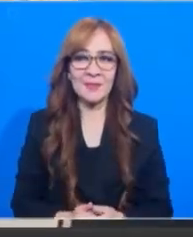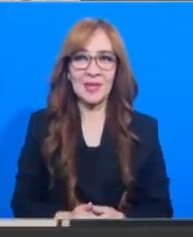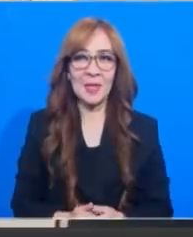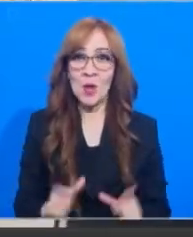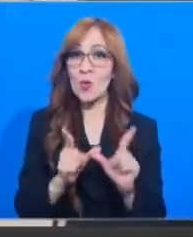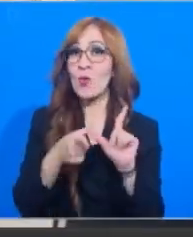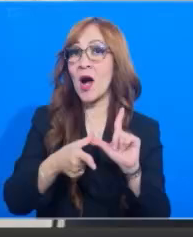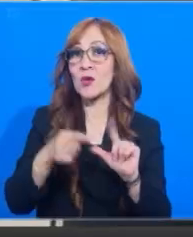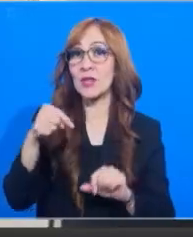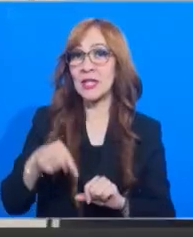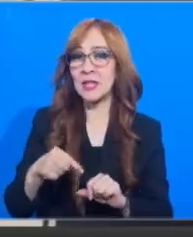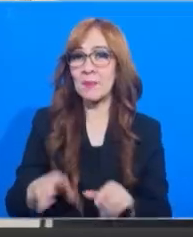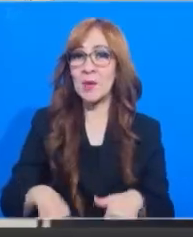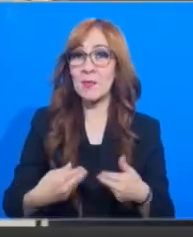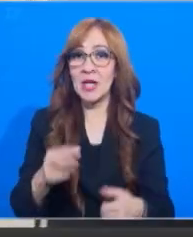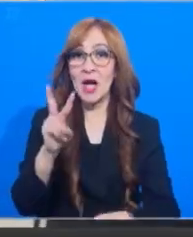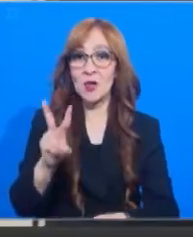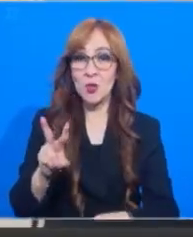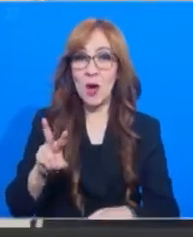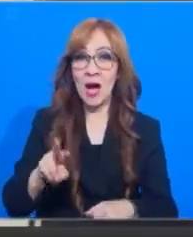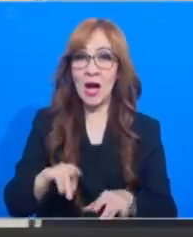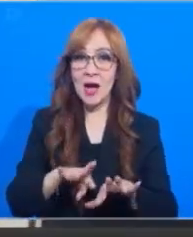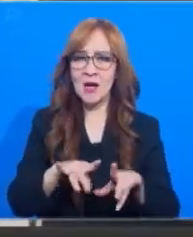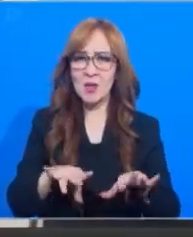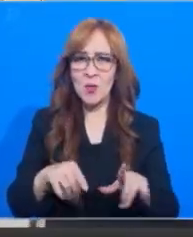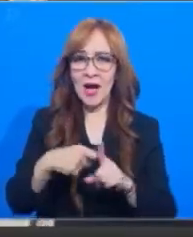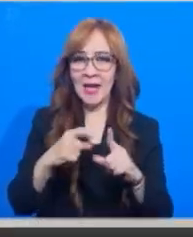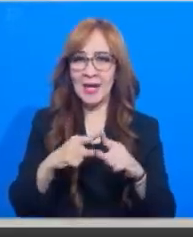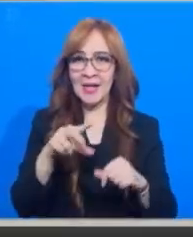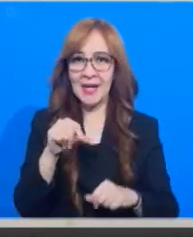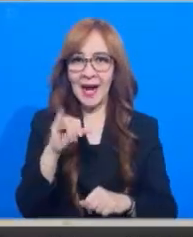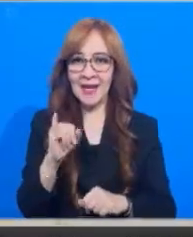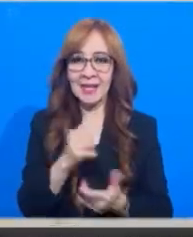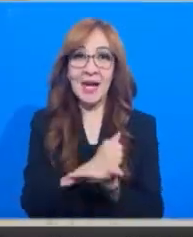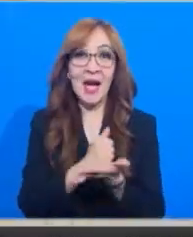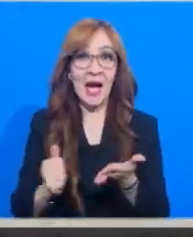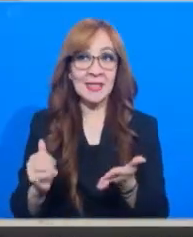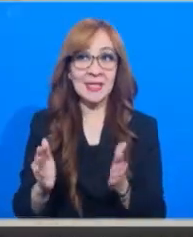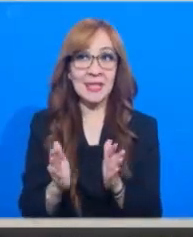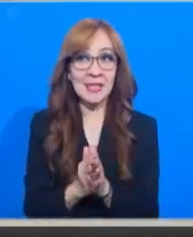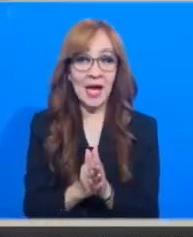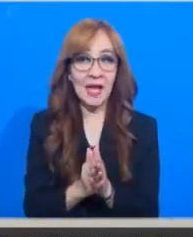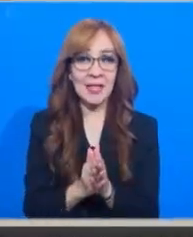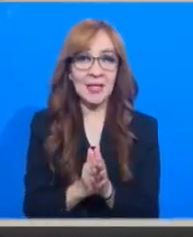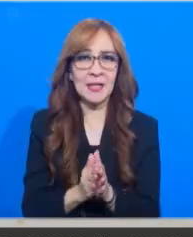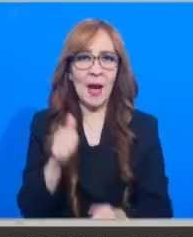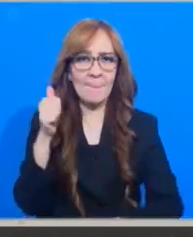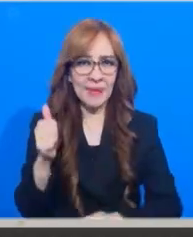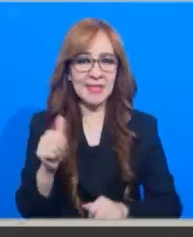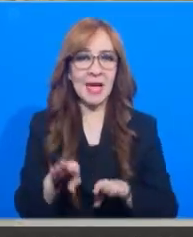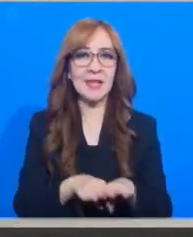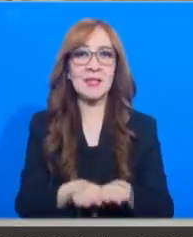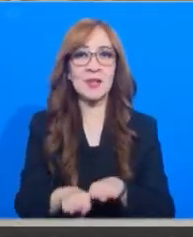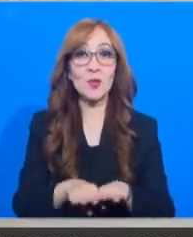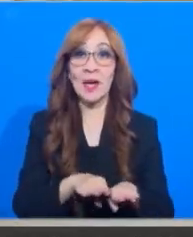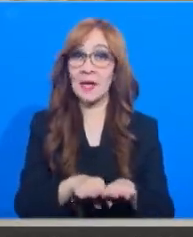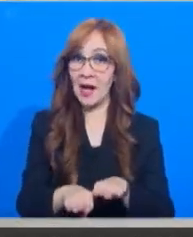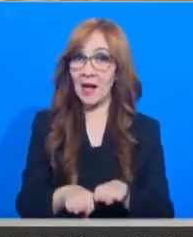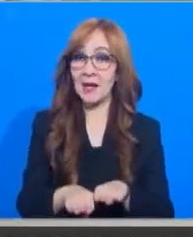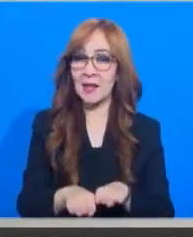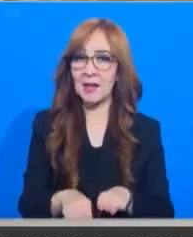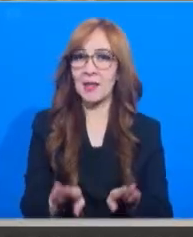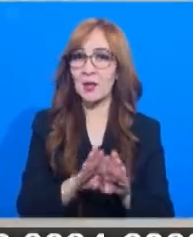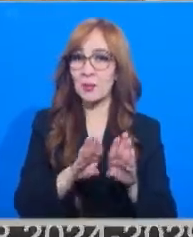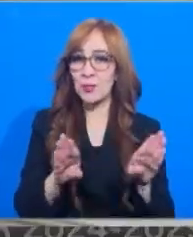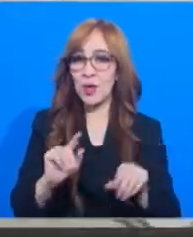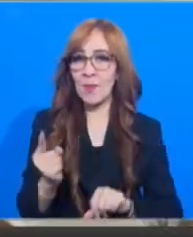ini menyajikan dua pilihan kuah kari, yaitu kuah original dan kuah hitam yang dapat disesuaikan dengan selera pelanggan. Buka dari pukul 11